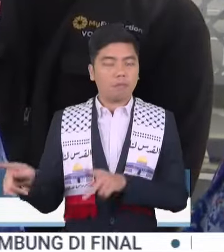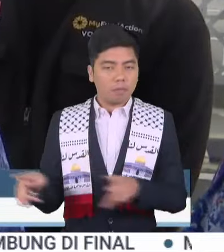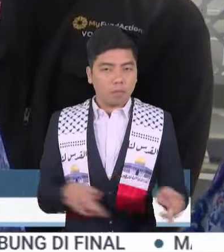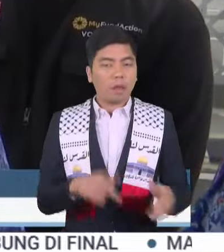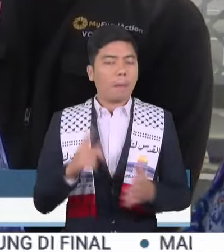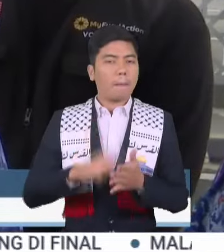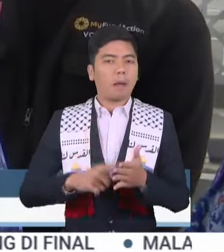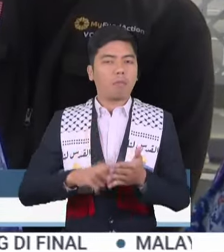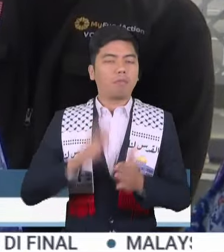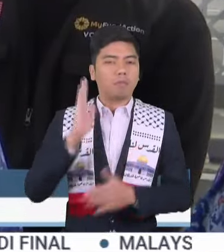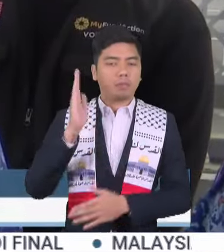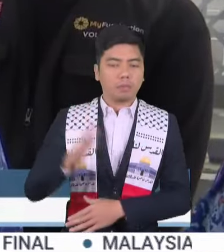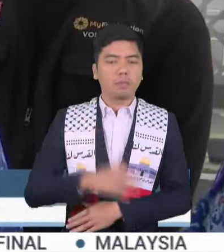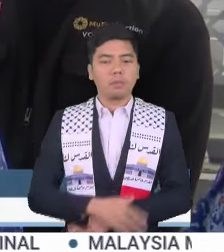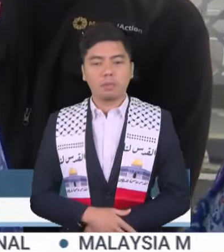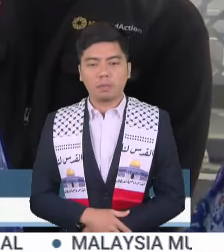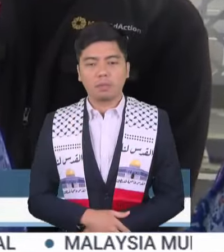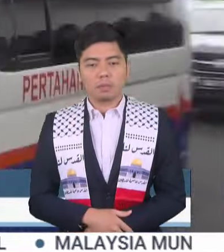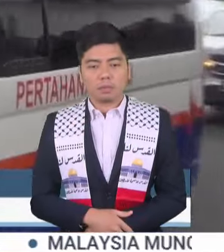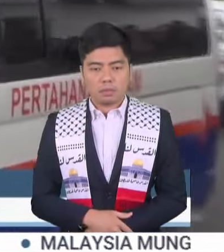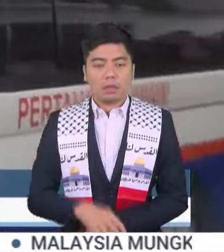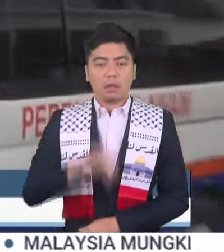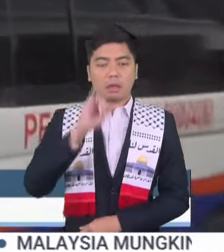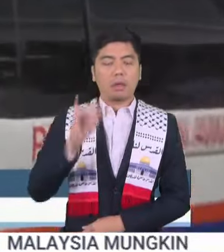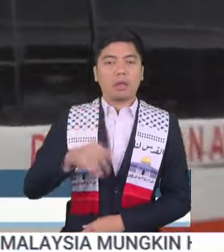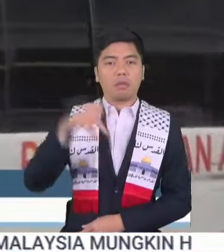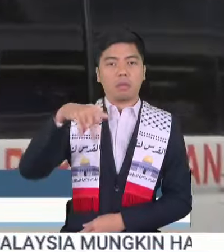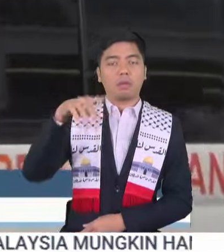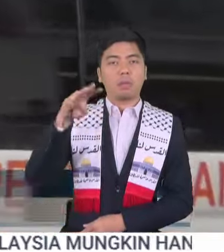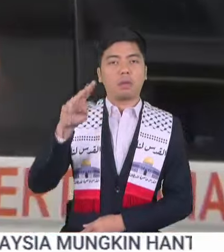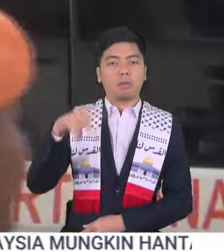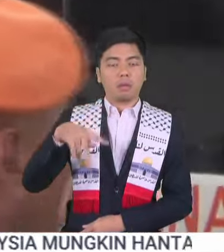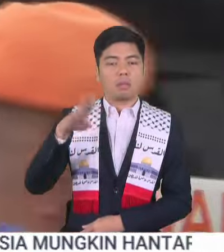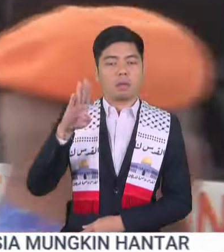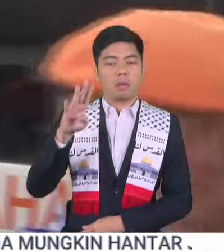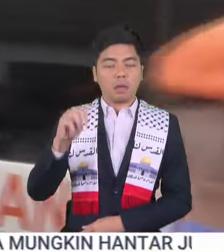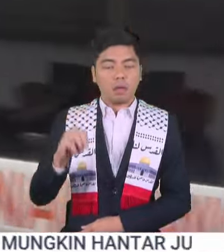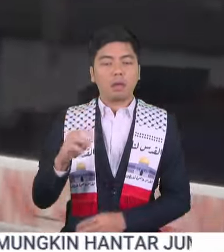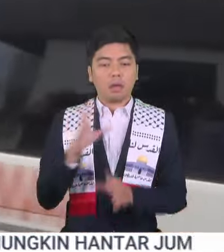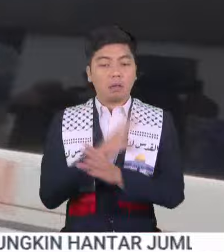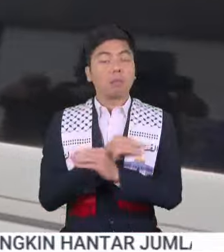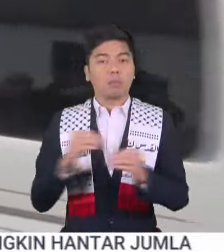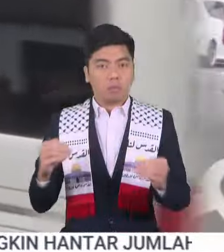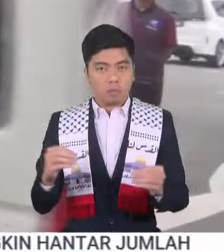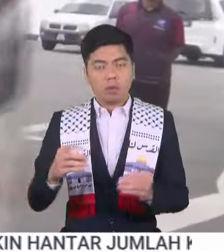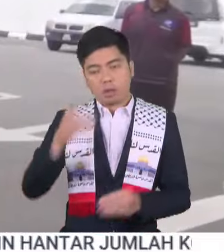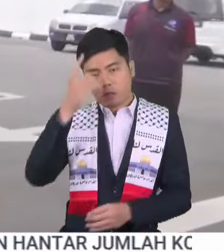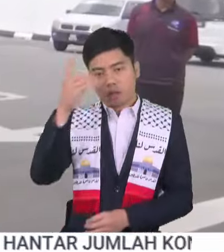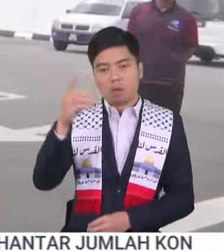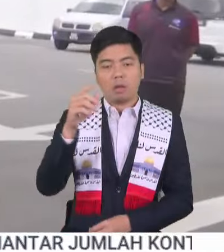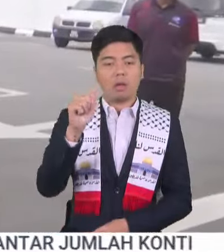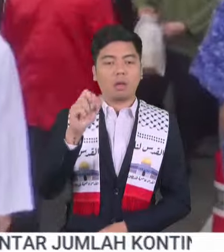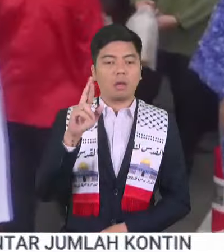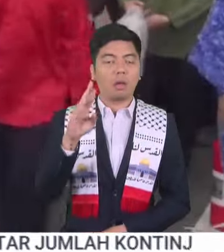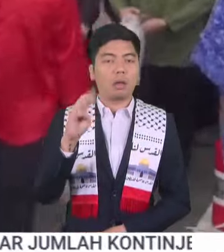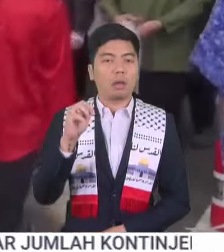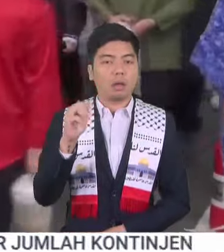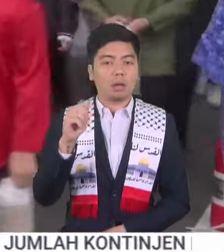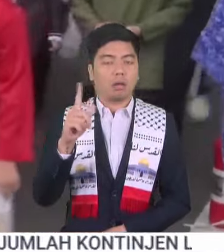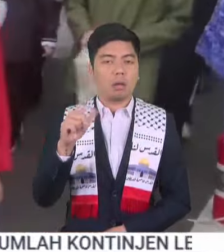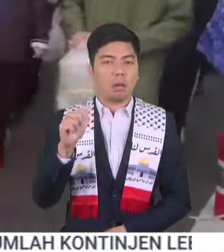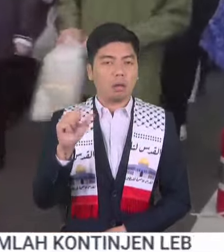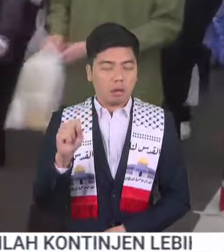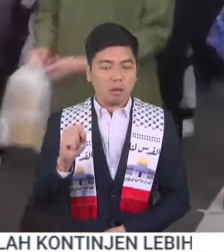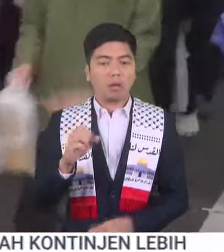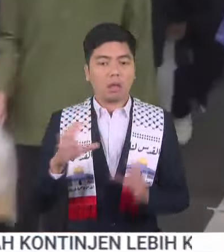yang diperlukan. Awal minggu ini, pengerusi JBPN Sarawak yang juga Timbalan Premier Sarawak, Dato' Amar Douglas Uga Embas menyeru